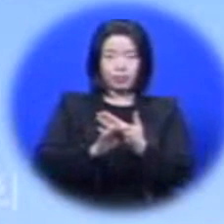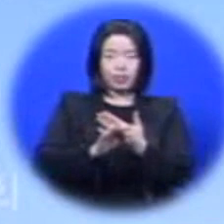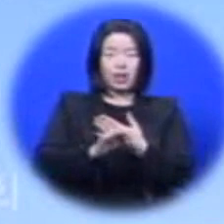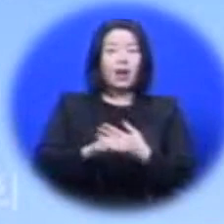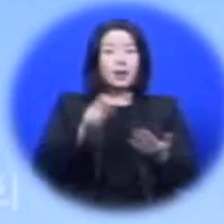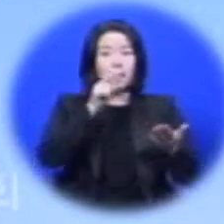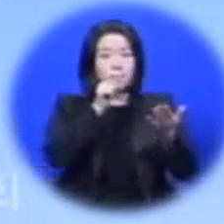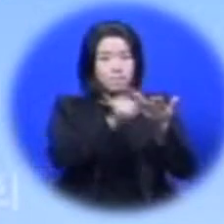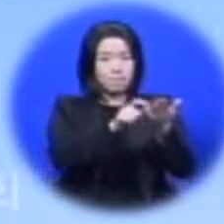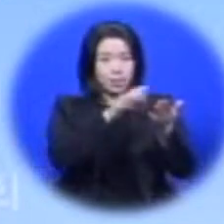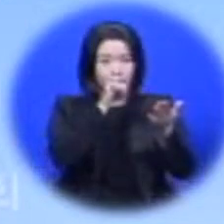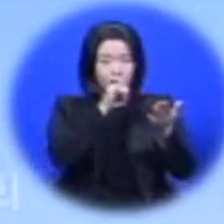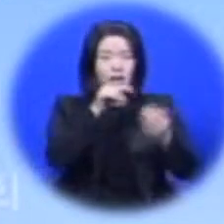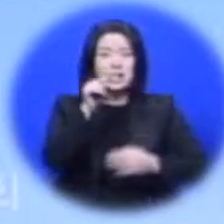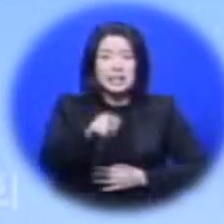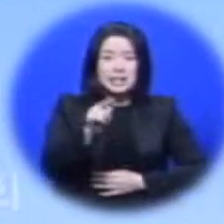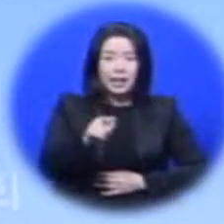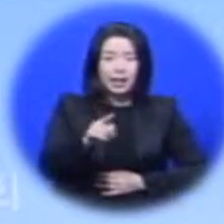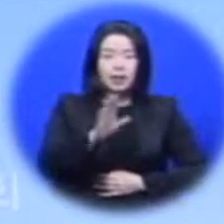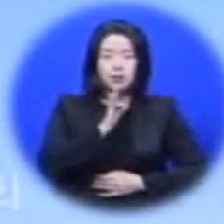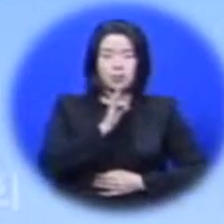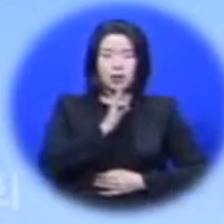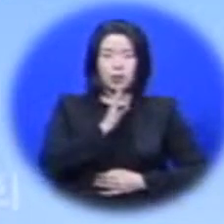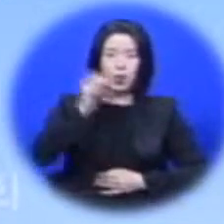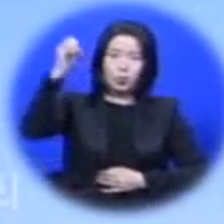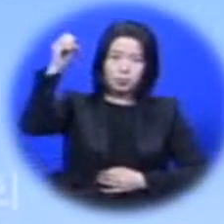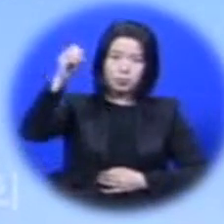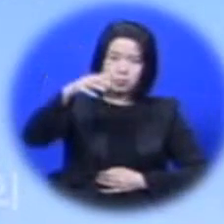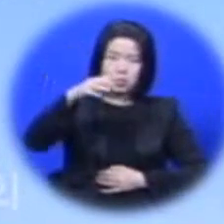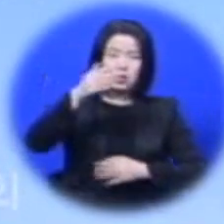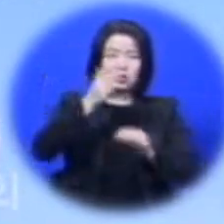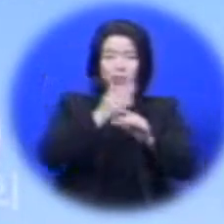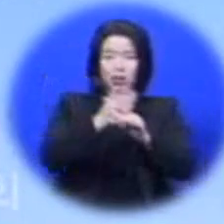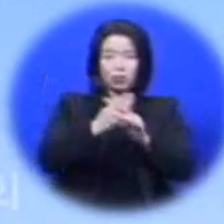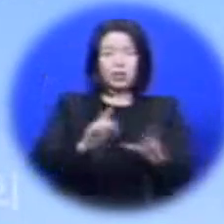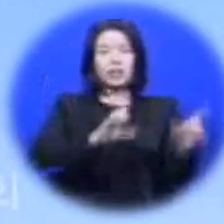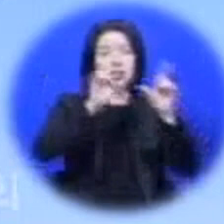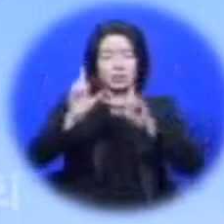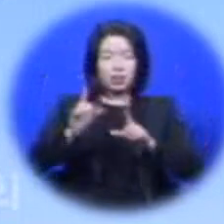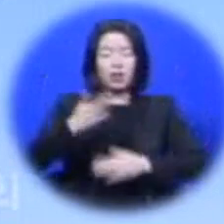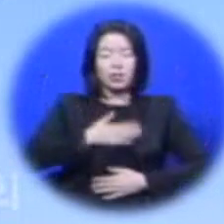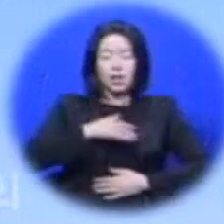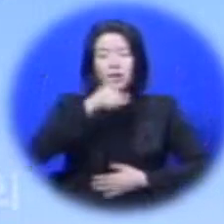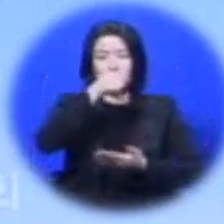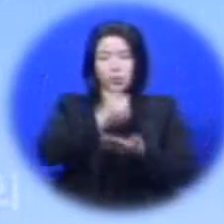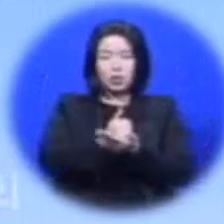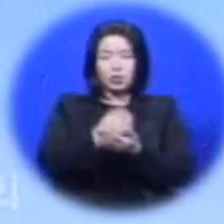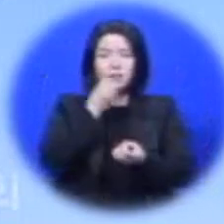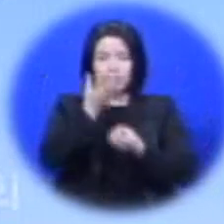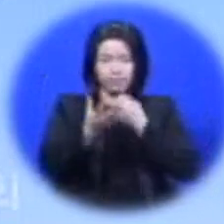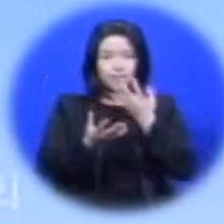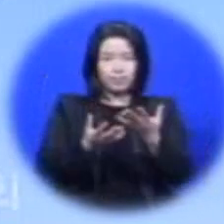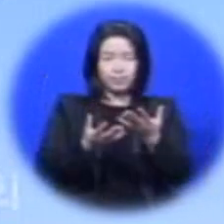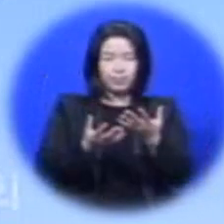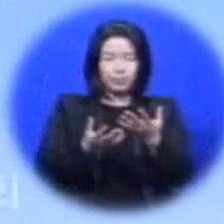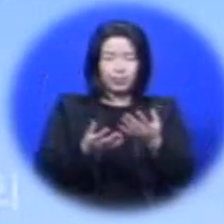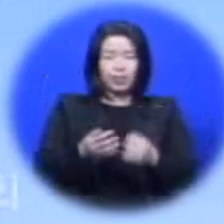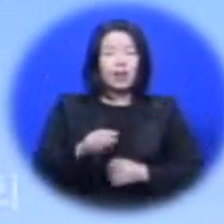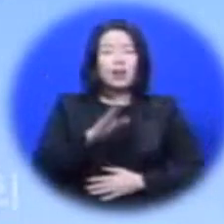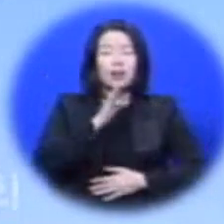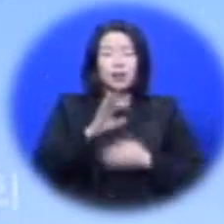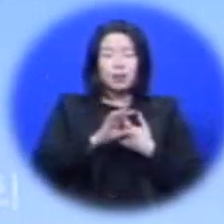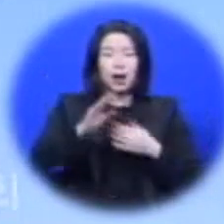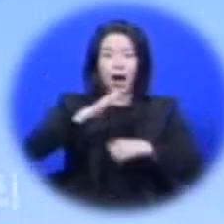라고 표현했는데 바로 이것이 바로 빛 가운데 사는 거죠. 내 죄를 자백하는 거죠. 그러면 하나님은